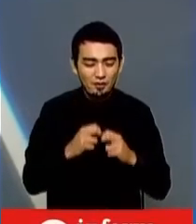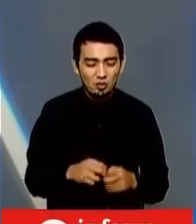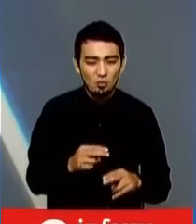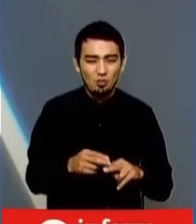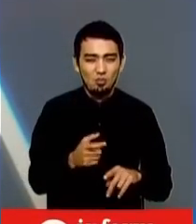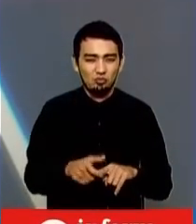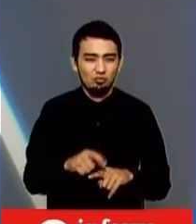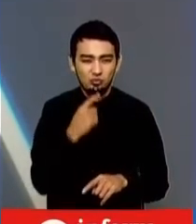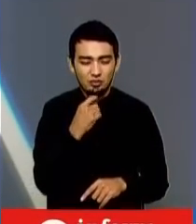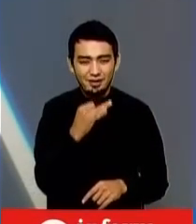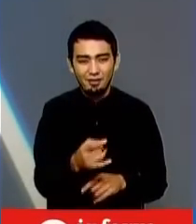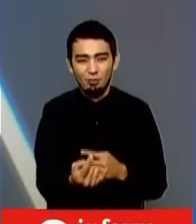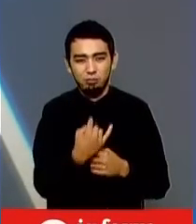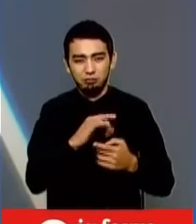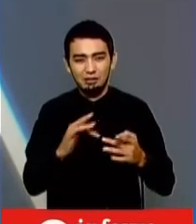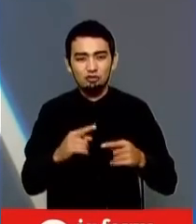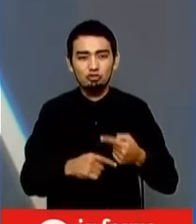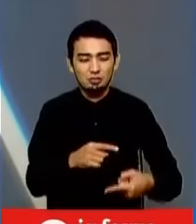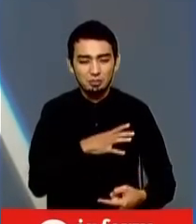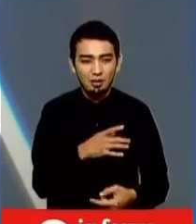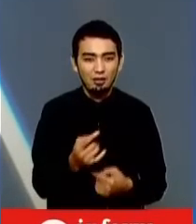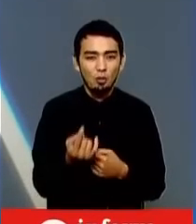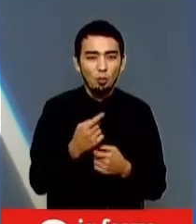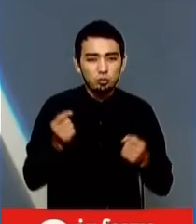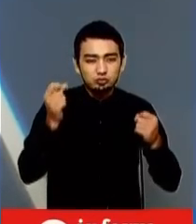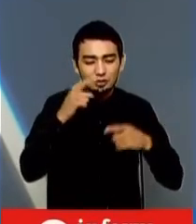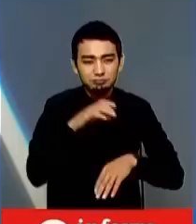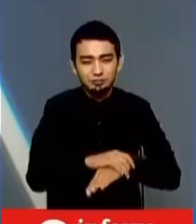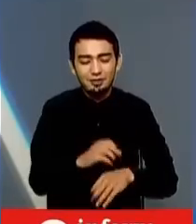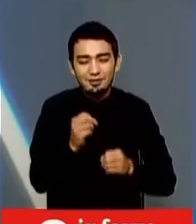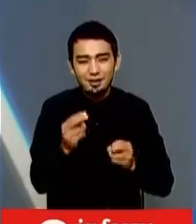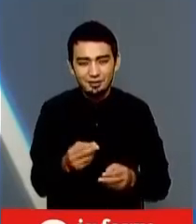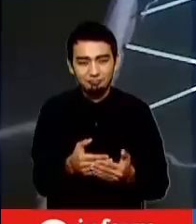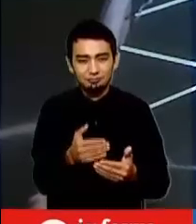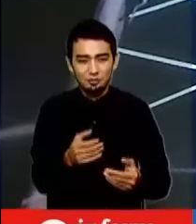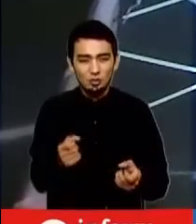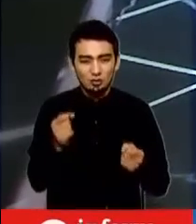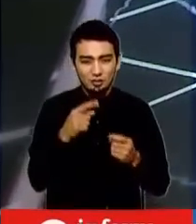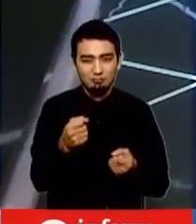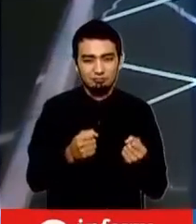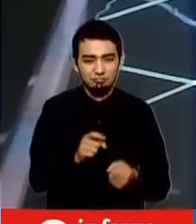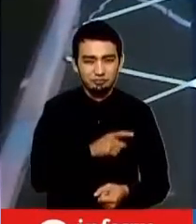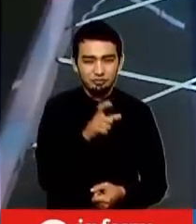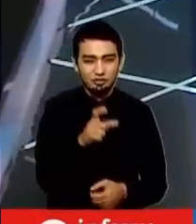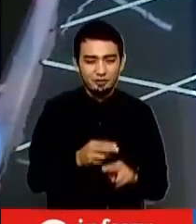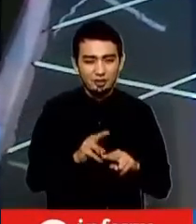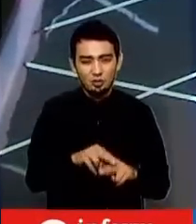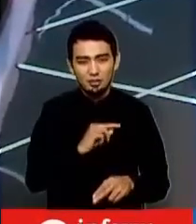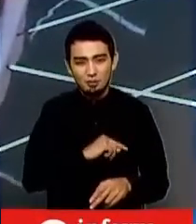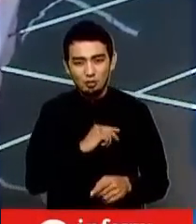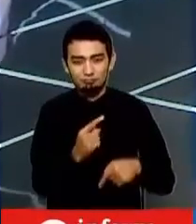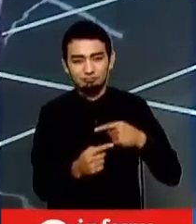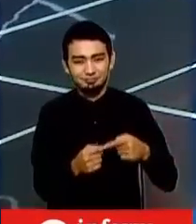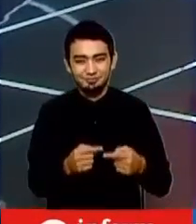не попасться на удочку мошенников и что нужно знать, прежде чем приобрести авто? На эти вопросы нам ответит автоэксперт, человек, который занимается этим